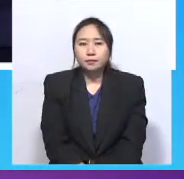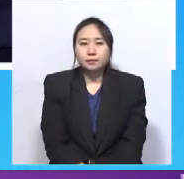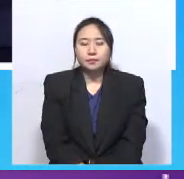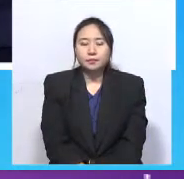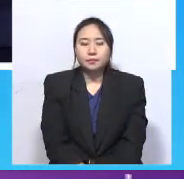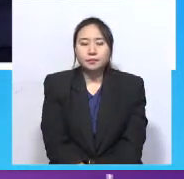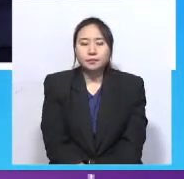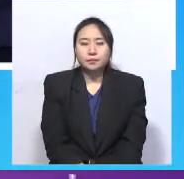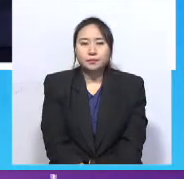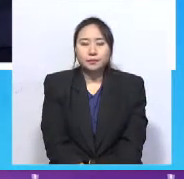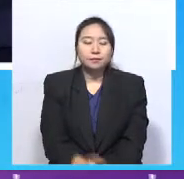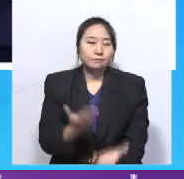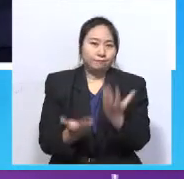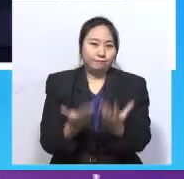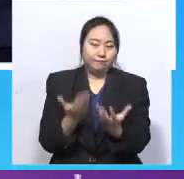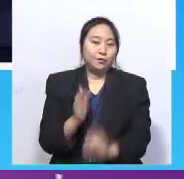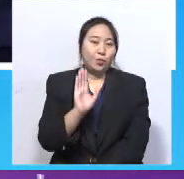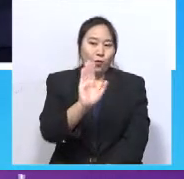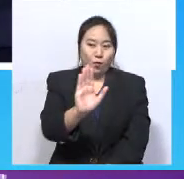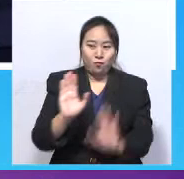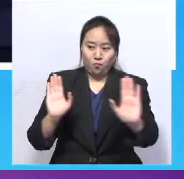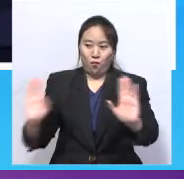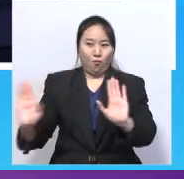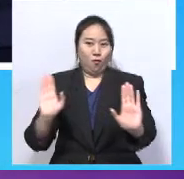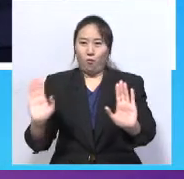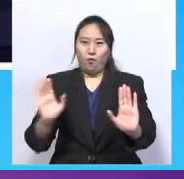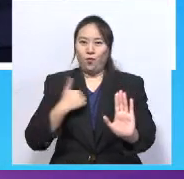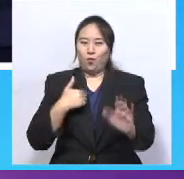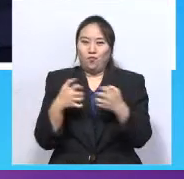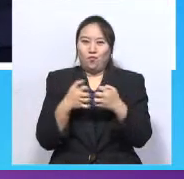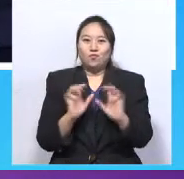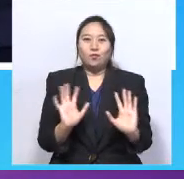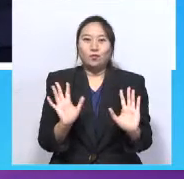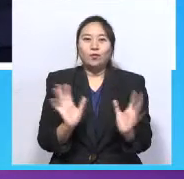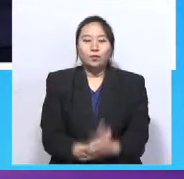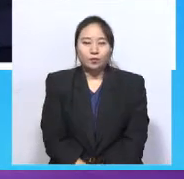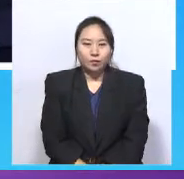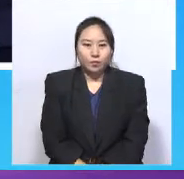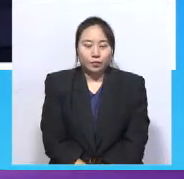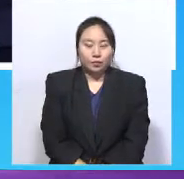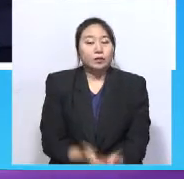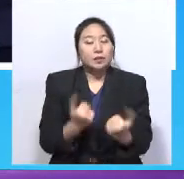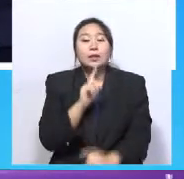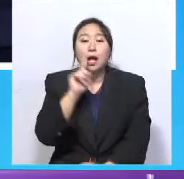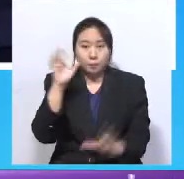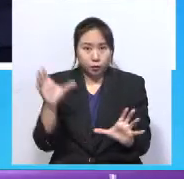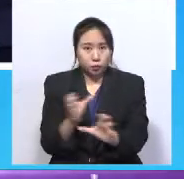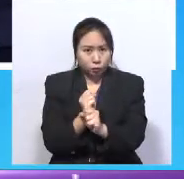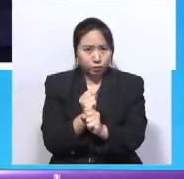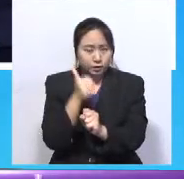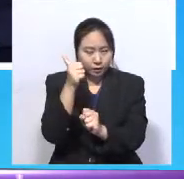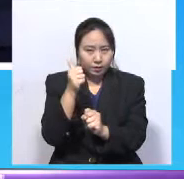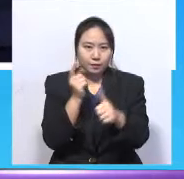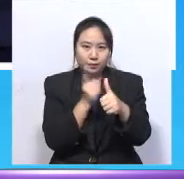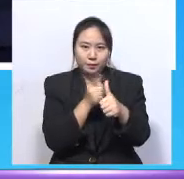นในเรื่องนี้อ ันนี้ต้องแล้วแต่ทางคู่กรณีเขาอะนะครับผมคงไม่สามารถจะก้าวล่วงได้ครับผม ค่ะ ทีนี้ท่านบอกสรุปได้ไหมครับว่า